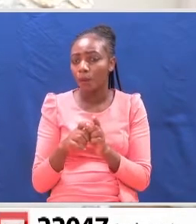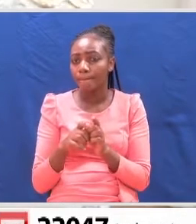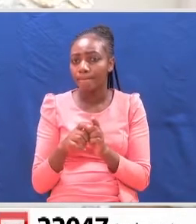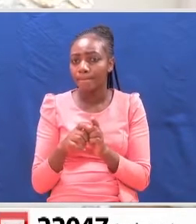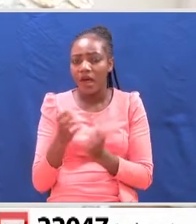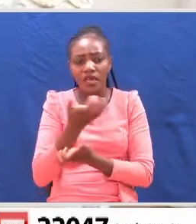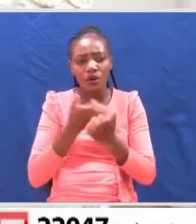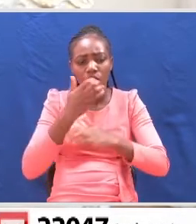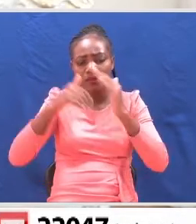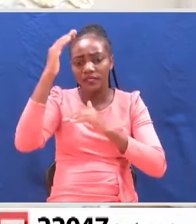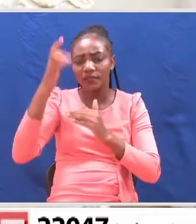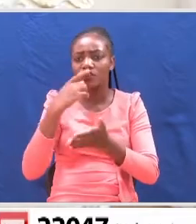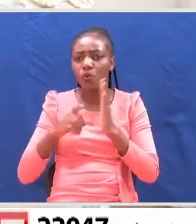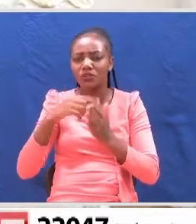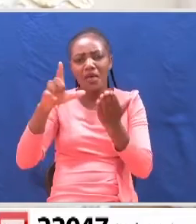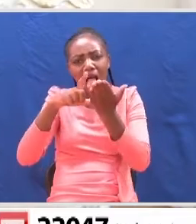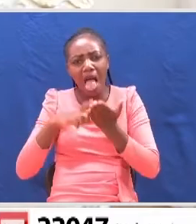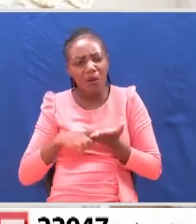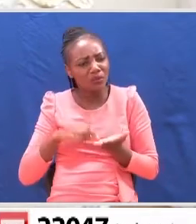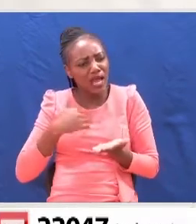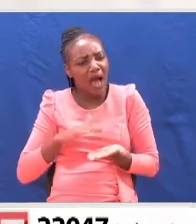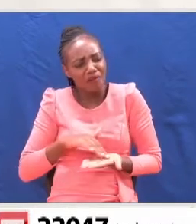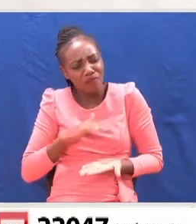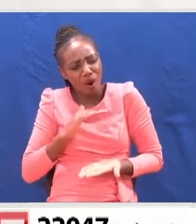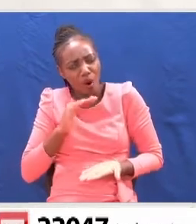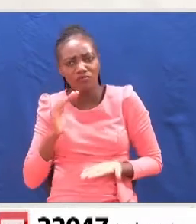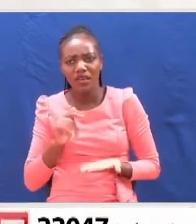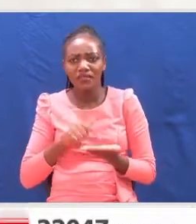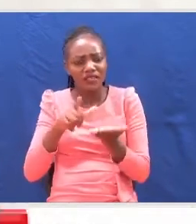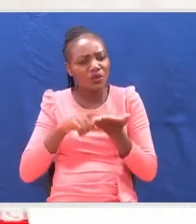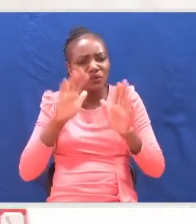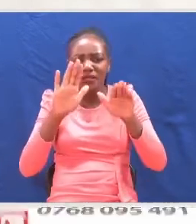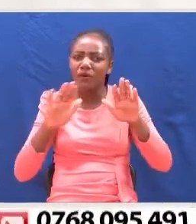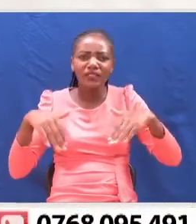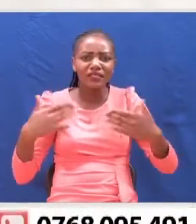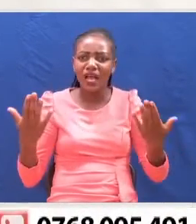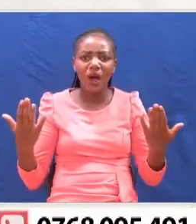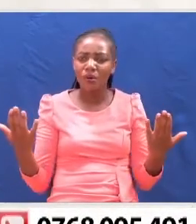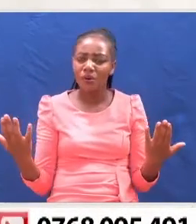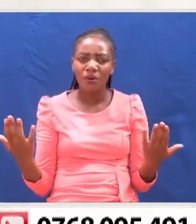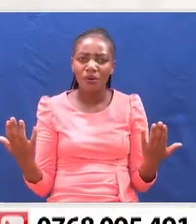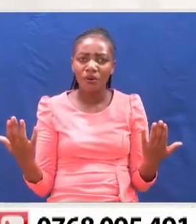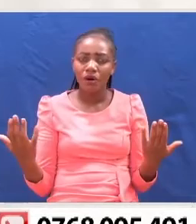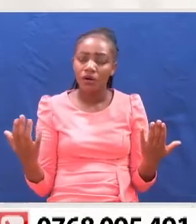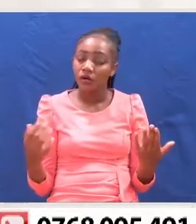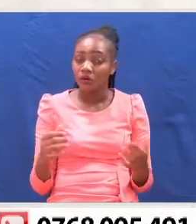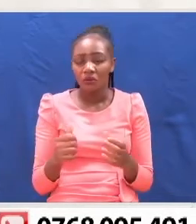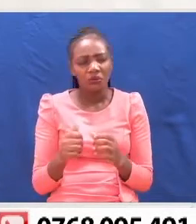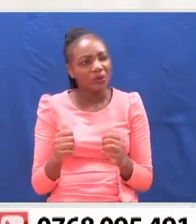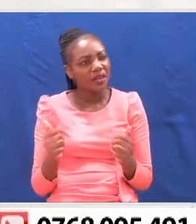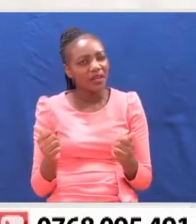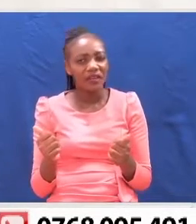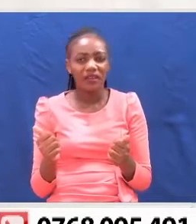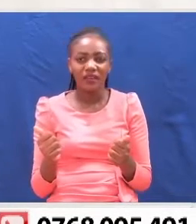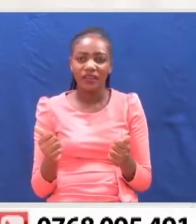kwamba tumekopa zaidi. Je, tunahitaji hii mikopo? Hakuna nchi ambayo inakaa